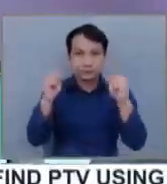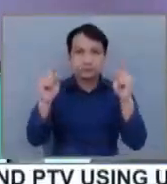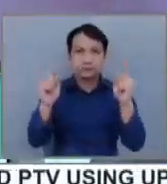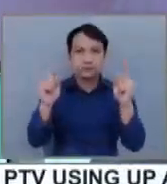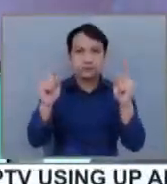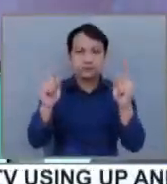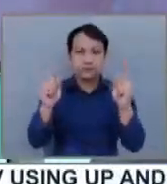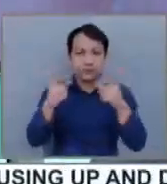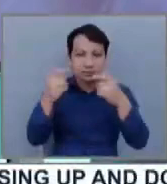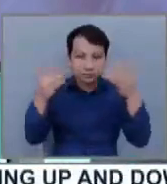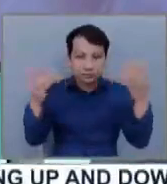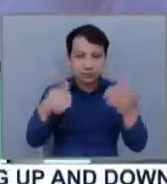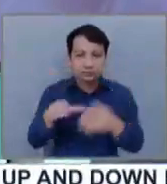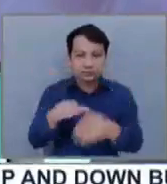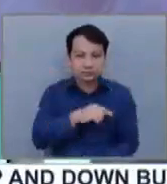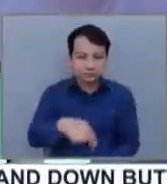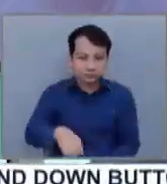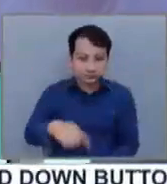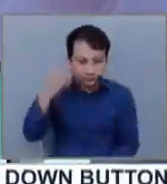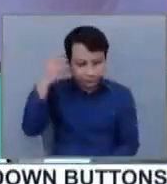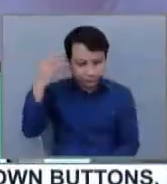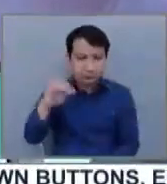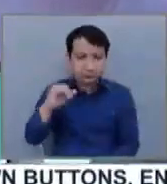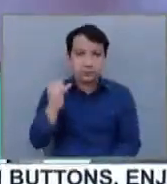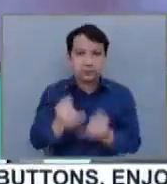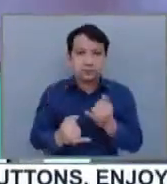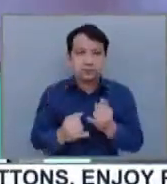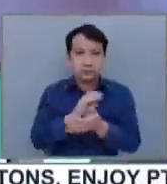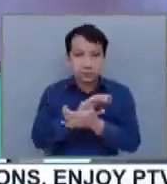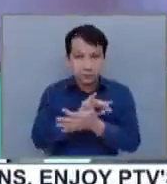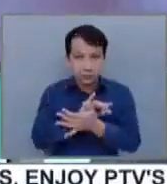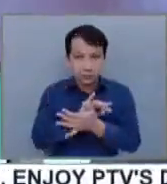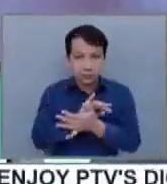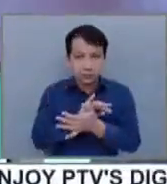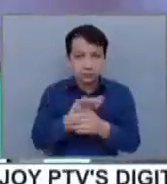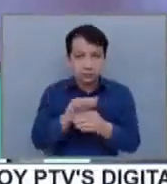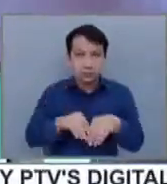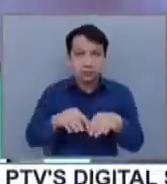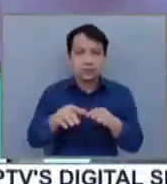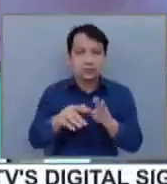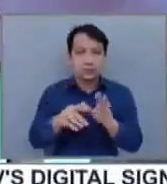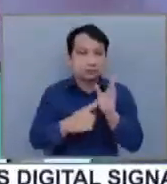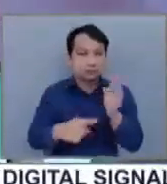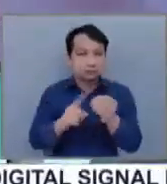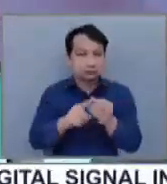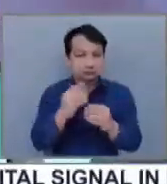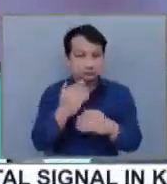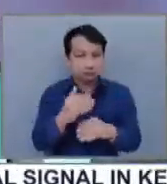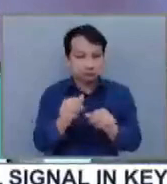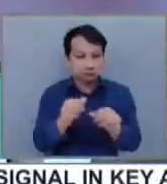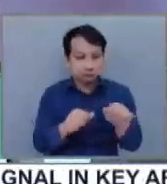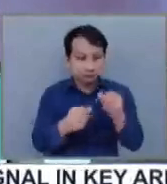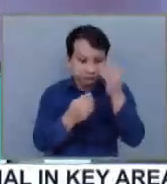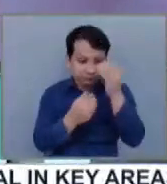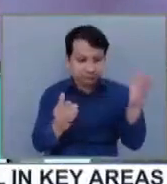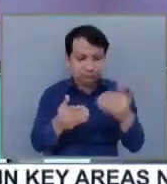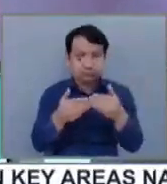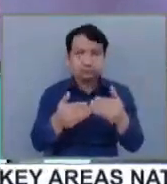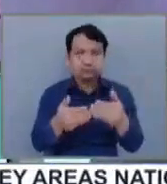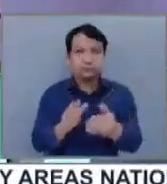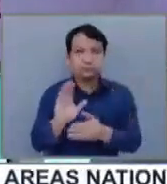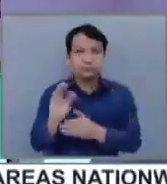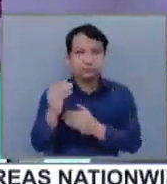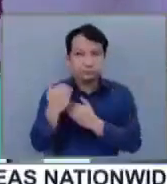Elizabeth II, pinakahuli nga dyan ay ang COVID-19 pandemic at sa kabila ng mga limitadong aktibidad, patuloy na ginampanan ng reyna ang